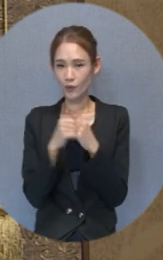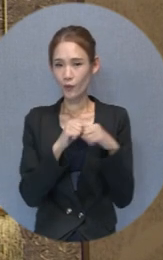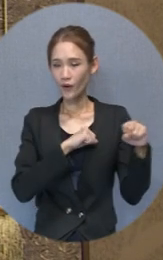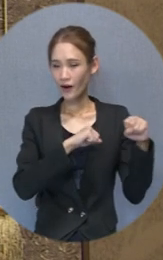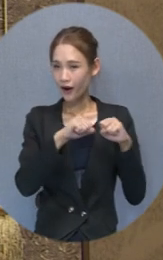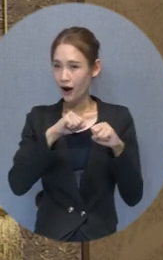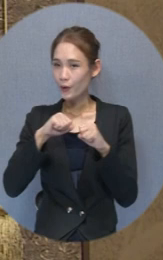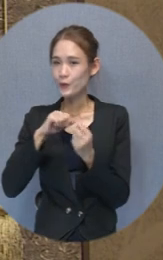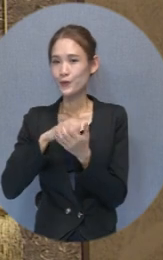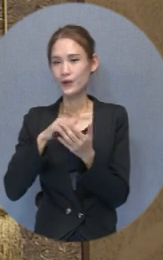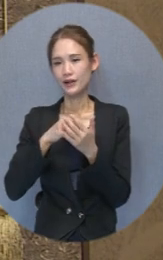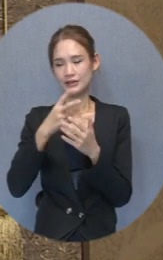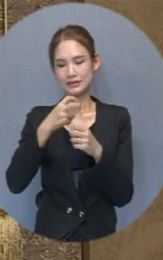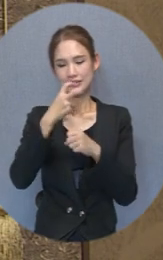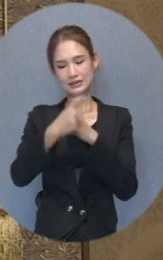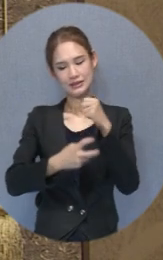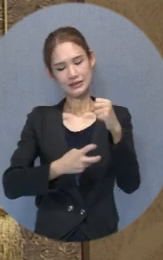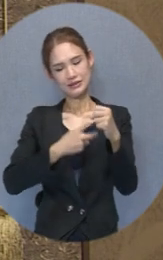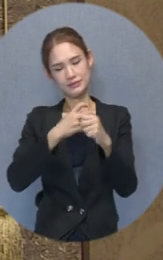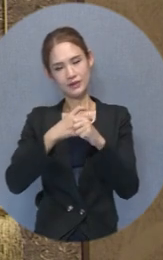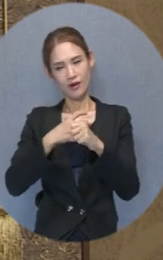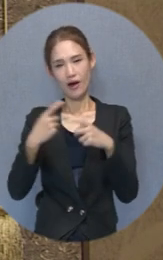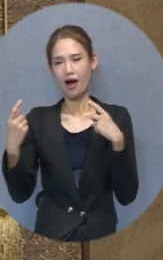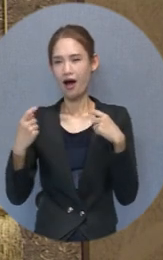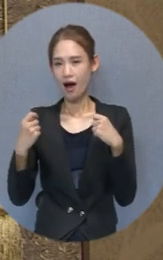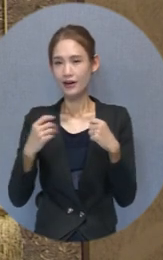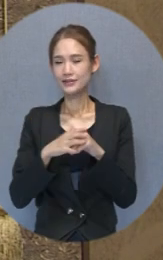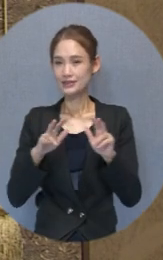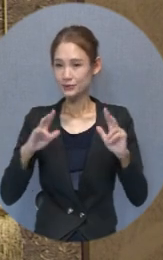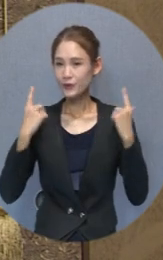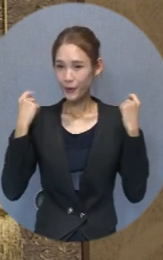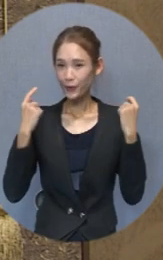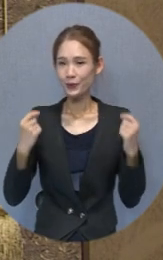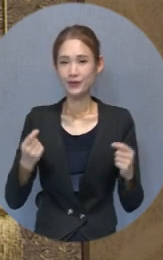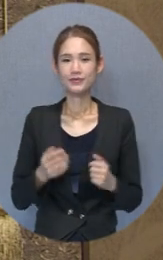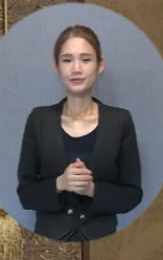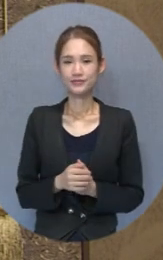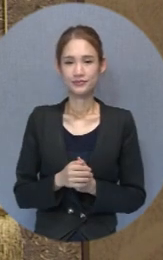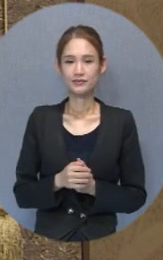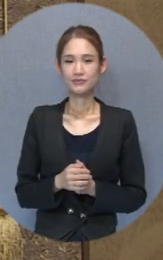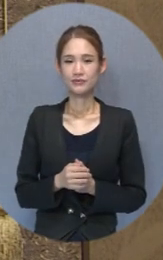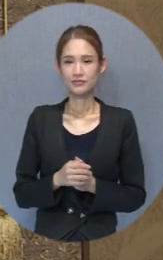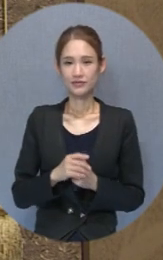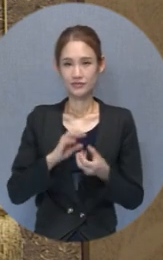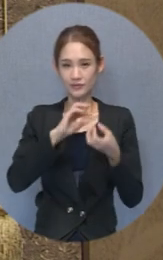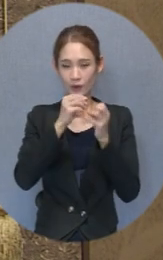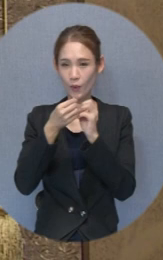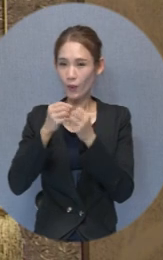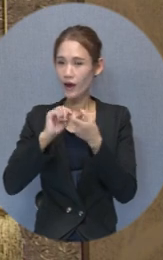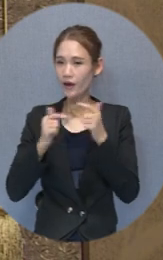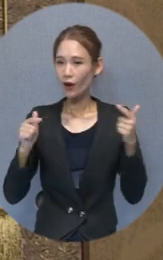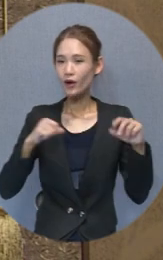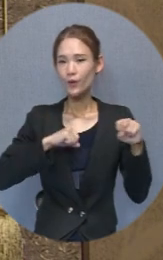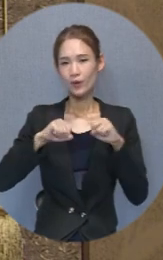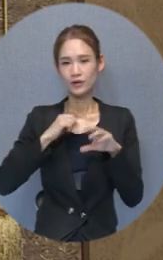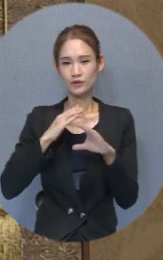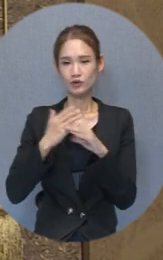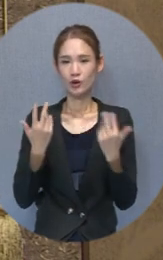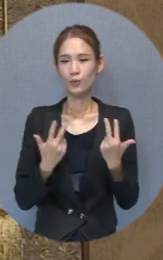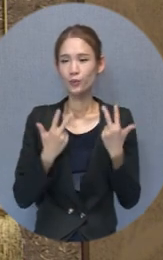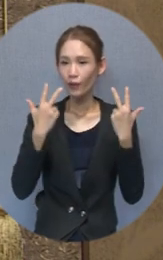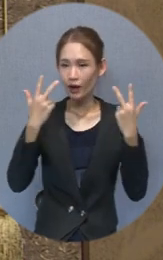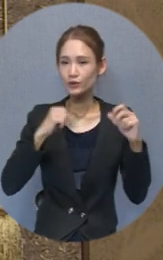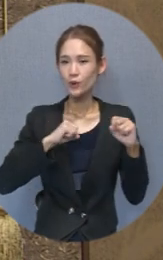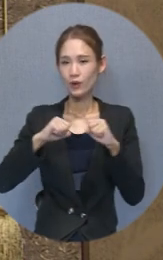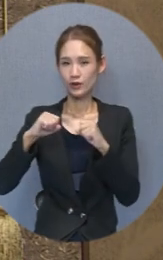활동을 한 20년 가까이 했어요. 네. 지금도 하고 있고요. 예. 공예 활동을 하면서 이제 봉사 활동으로